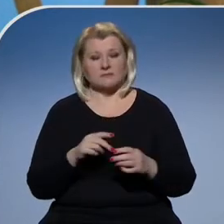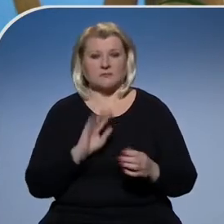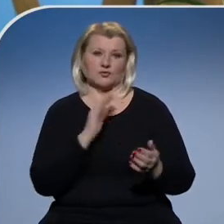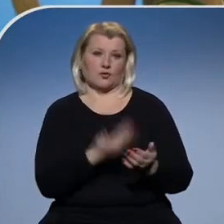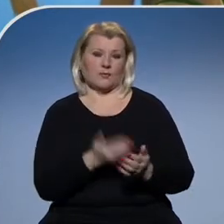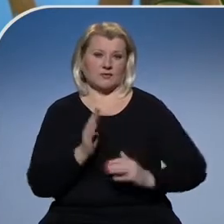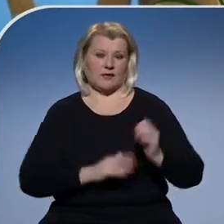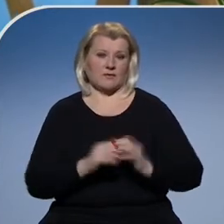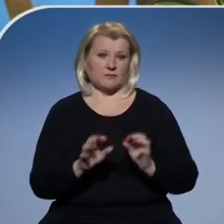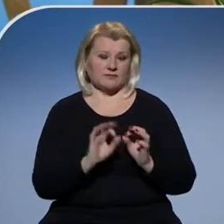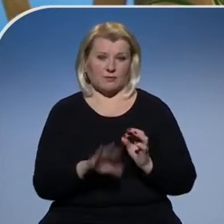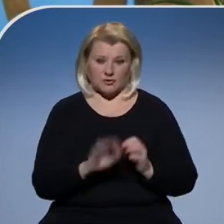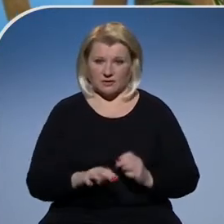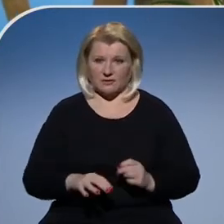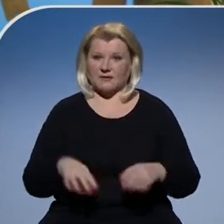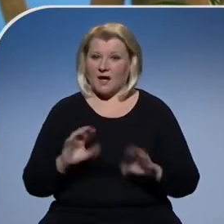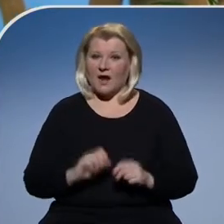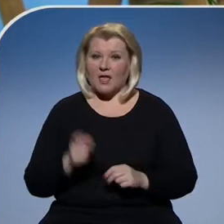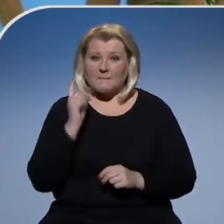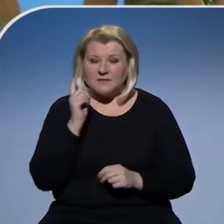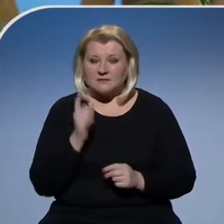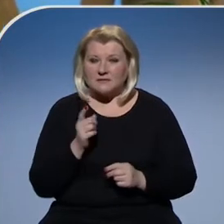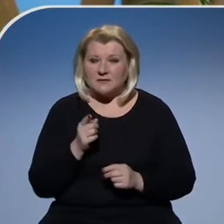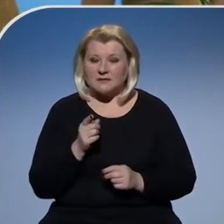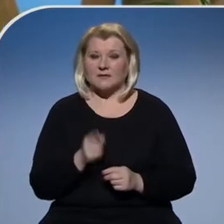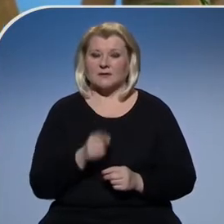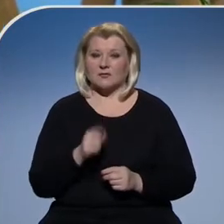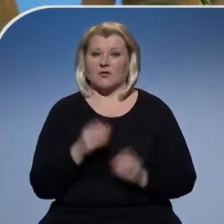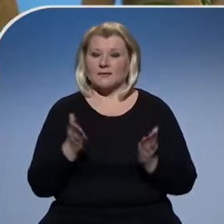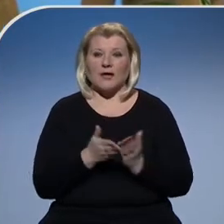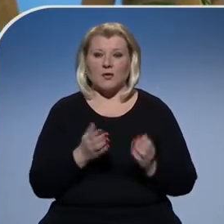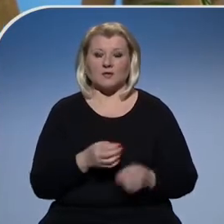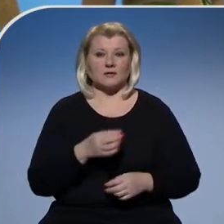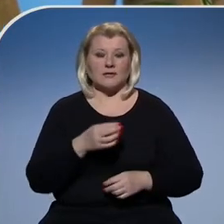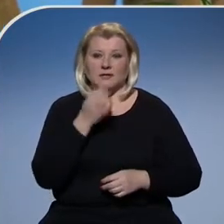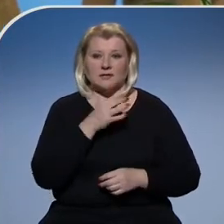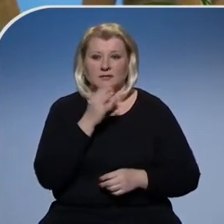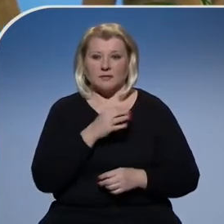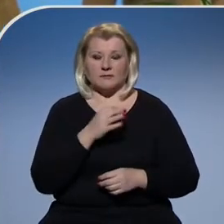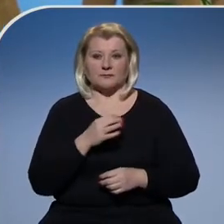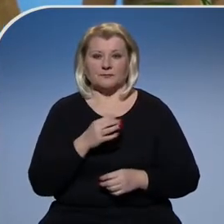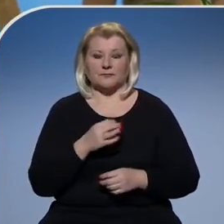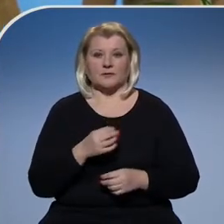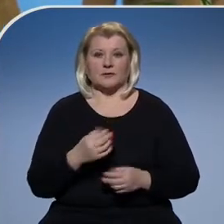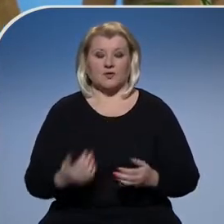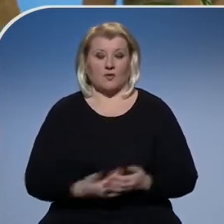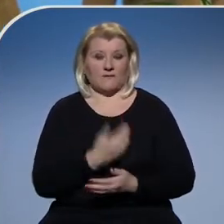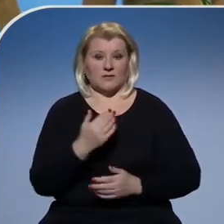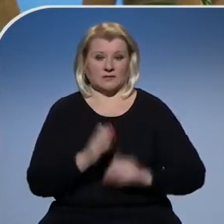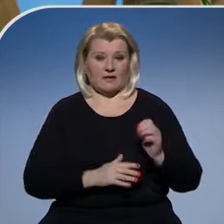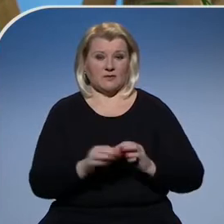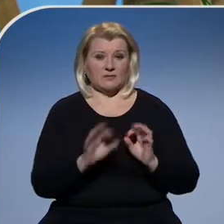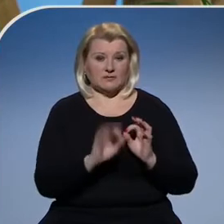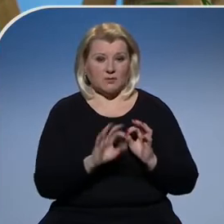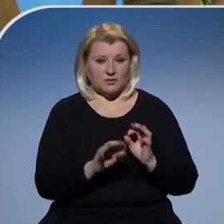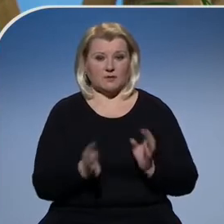stavební spoření. Je ale potřeba počítat s tím, že to nemusí být vhodné v okamžiku, kdy zakládám nové stavební spoření a vím, že budu třeba za čtyři roky